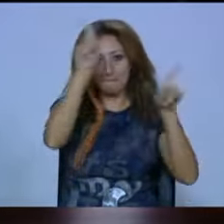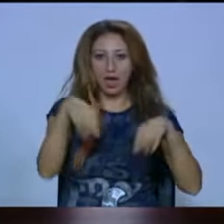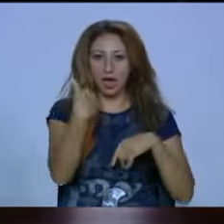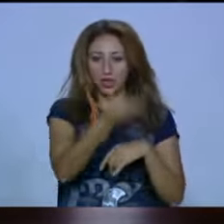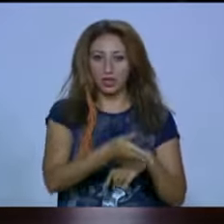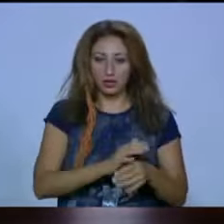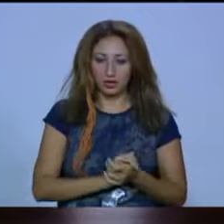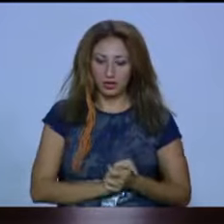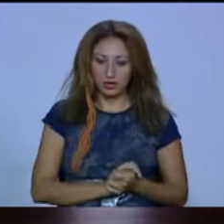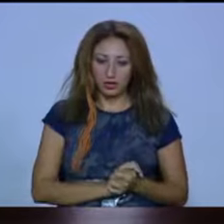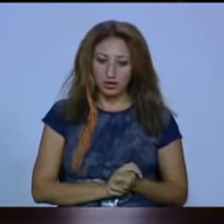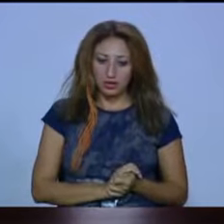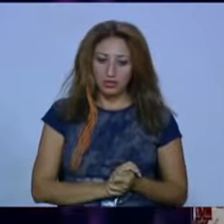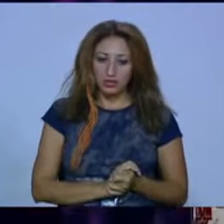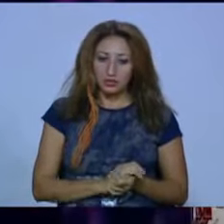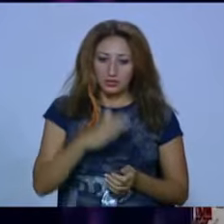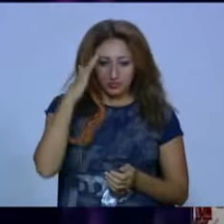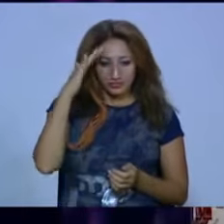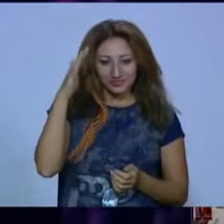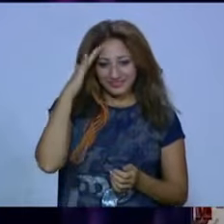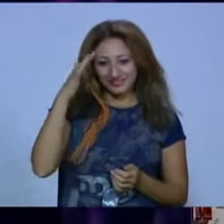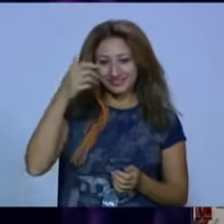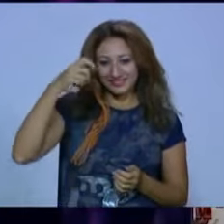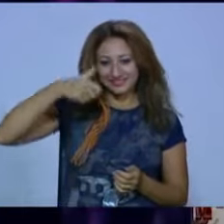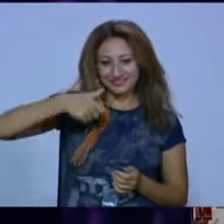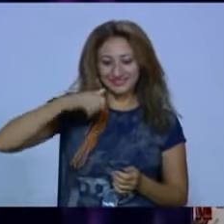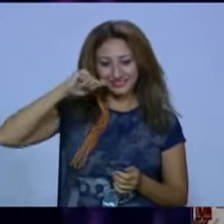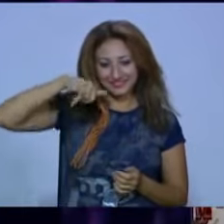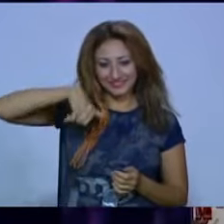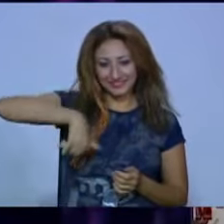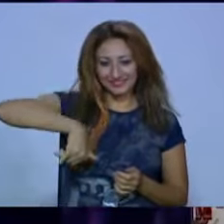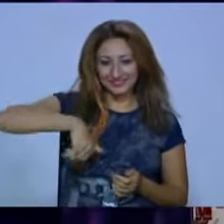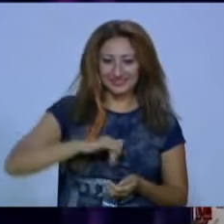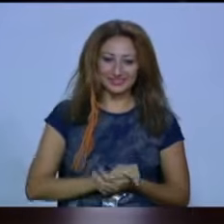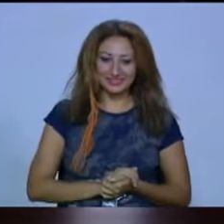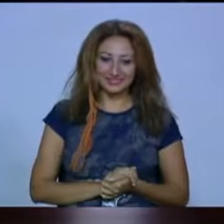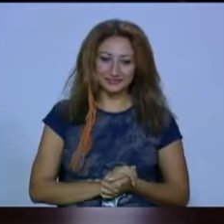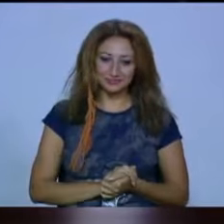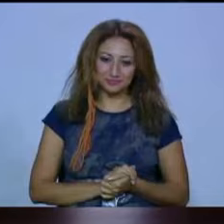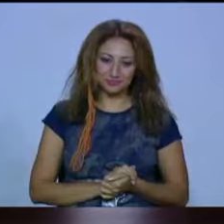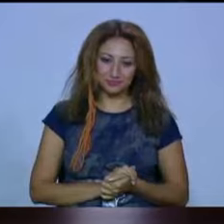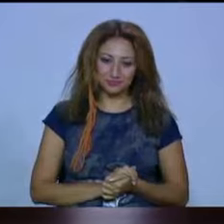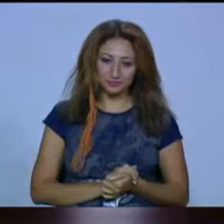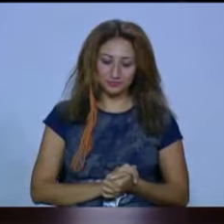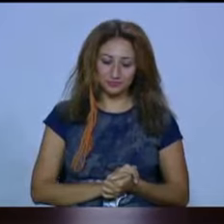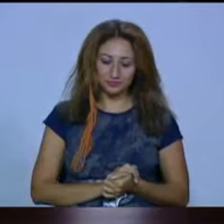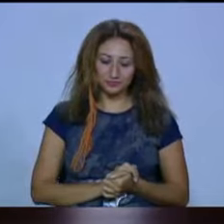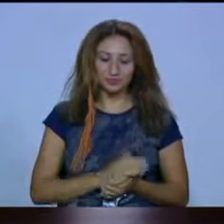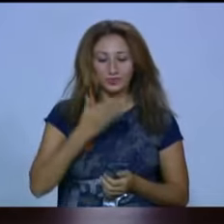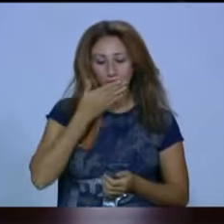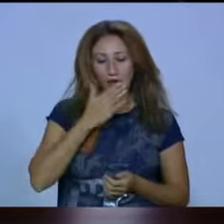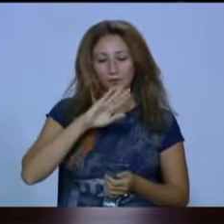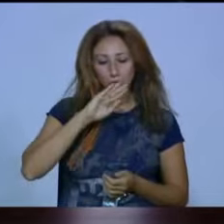واولادك الاربعه. ربنا يخليك يا دكتور عمرو، ربنا يخليك يا دكتور. شكرا، شكرا يا ست شيماء، شكرا جزيلا، تحياتي للاولاد كلها. الحمد